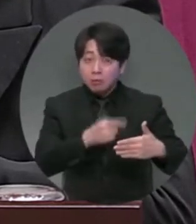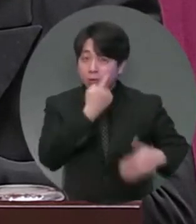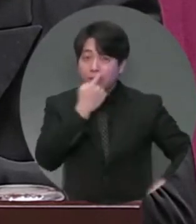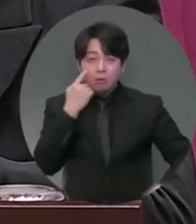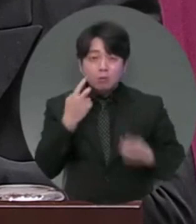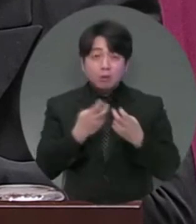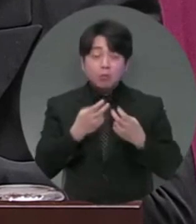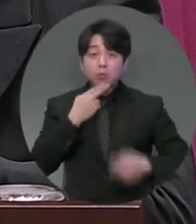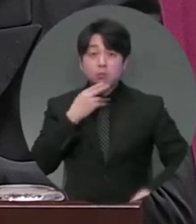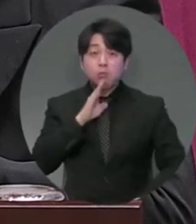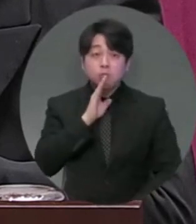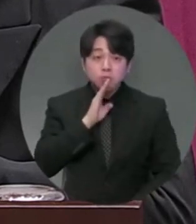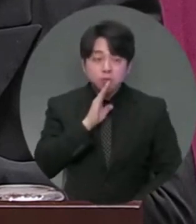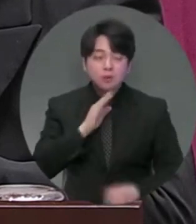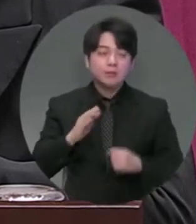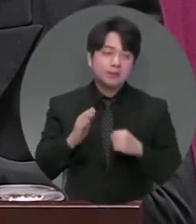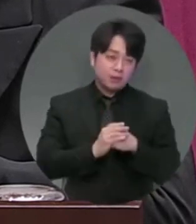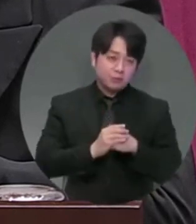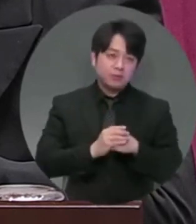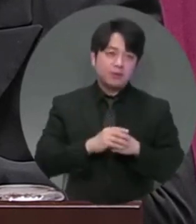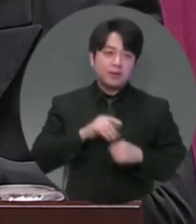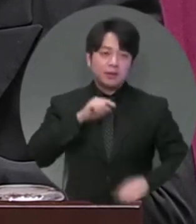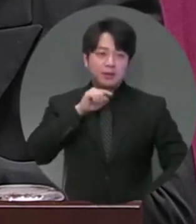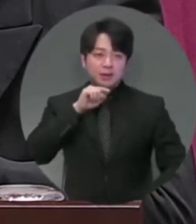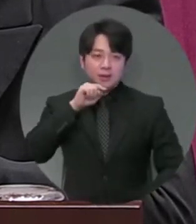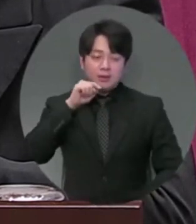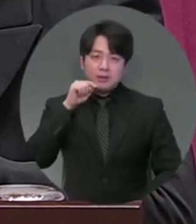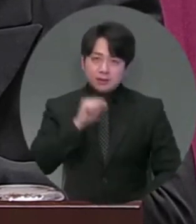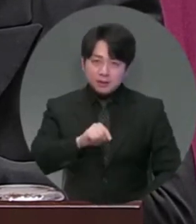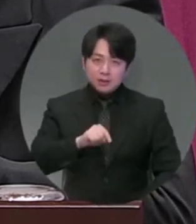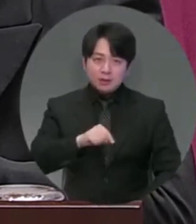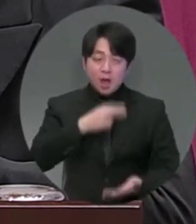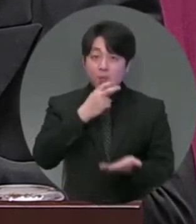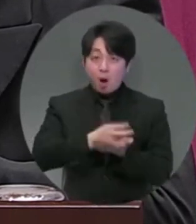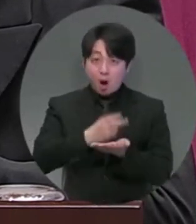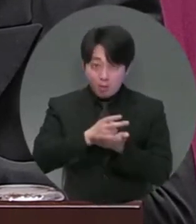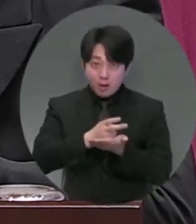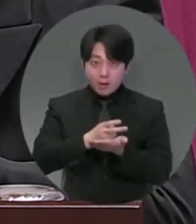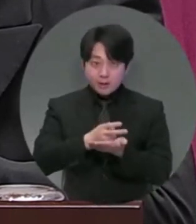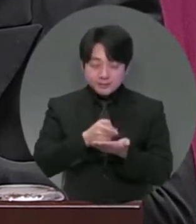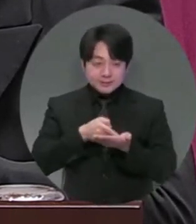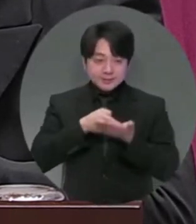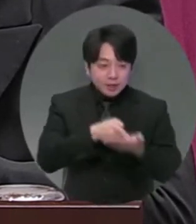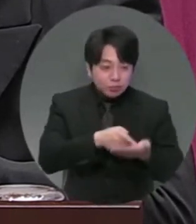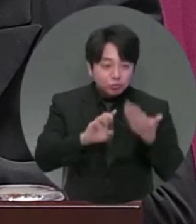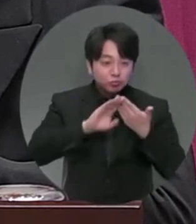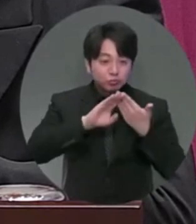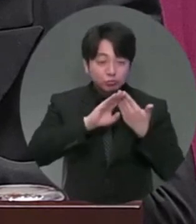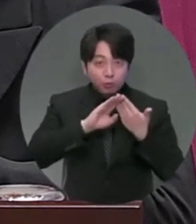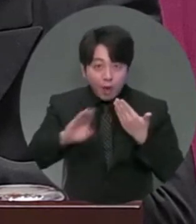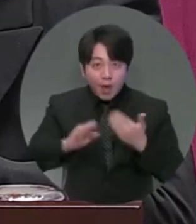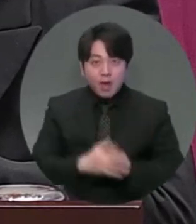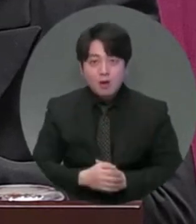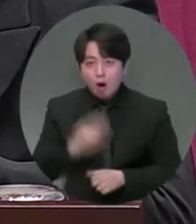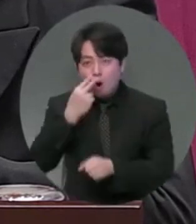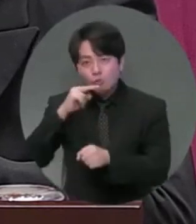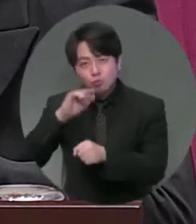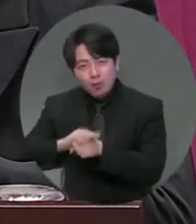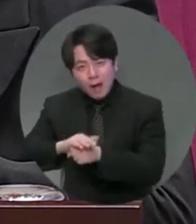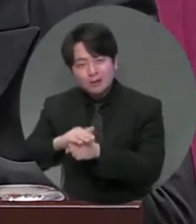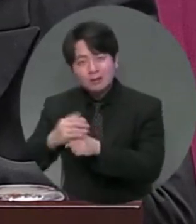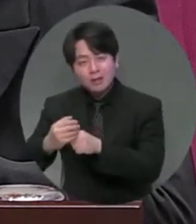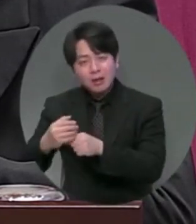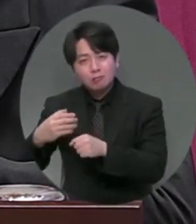그런 상황에서 저는이 법을 조항을 도입했을 경우에 억울한 사람이 처벌받을 가능성이